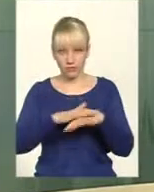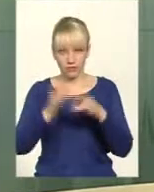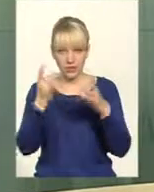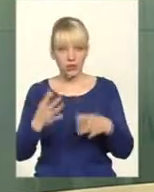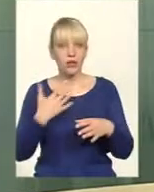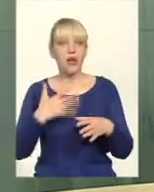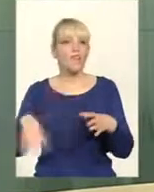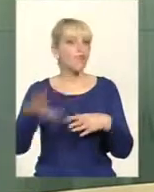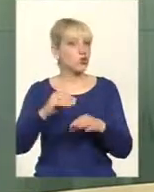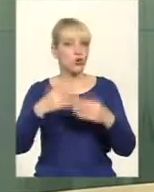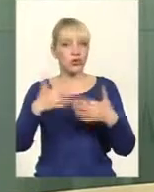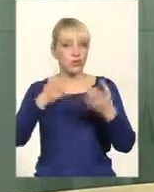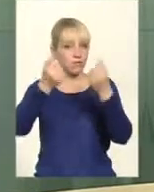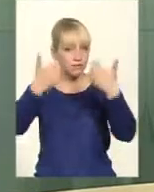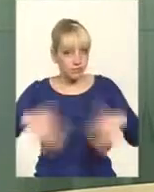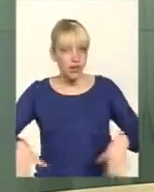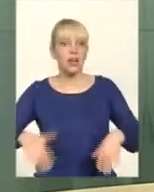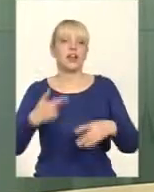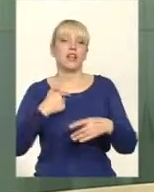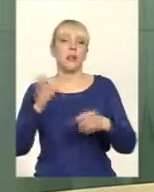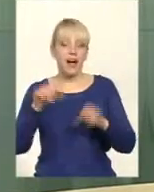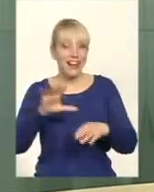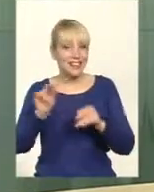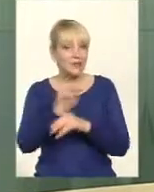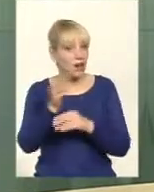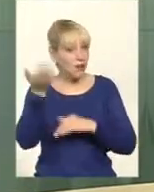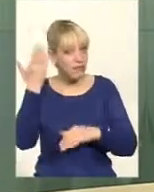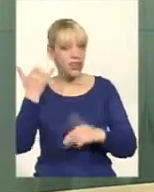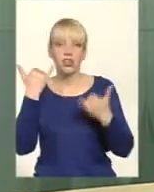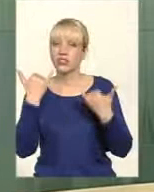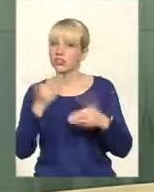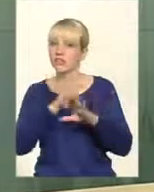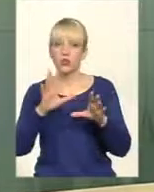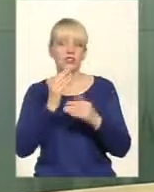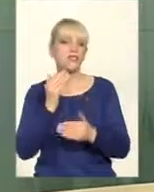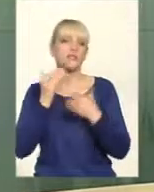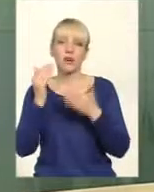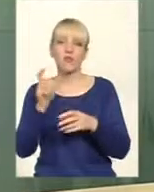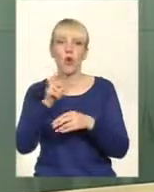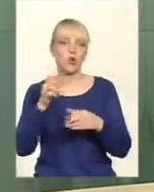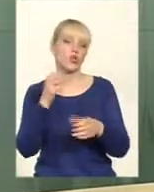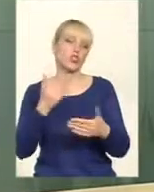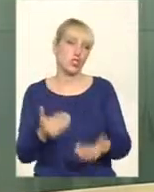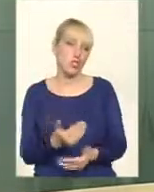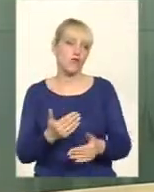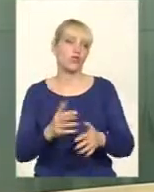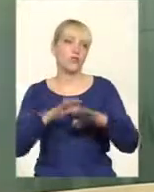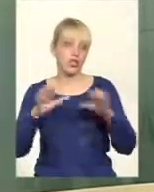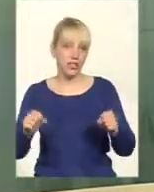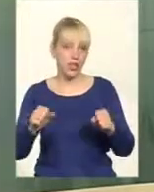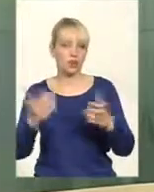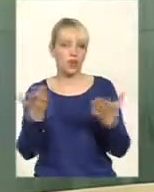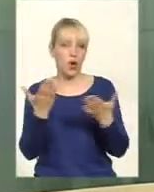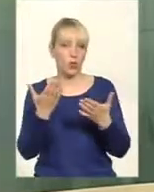Мы могли исправить ситуацию. Сейчас у людей никто не спрашивает, люди живут, скажем, в тоталитарном обществе. Если ты вышел с